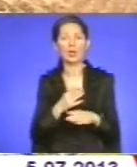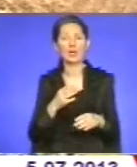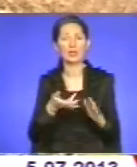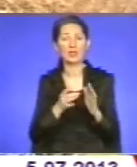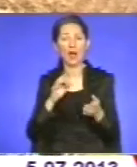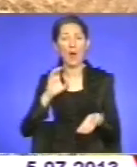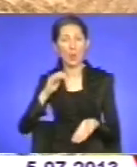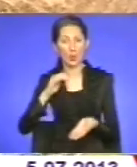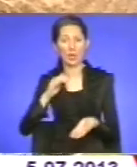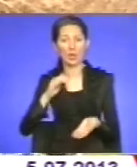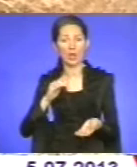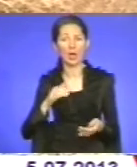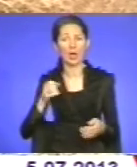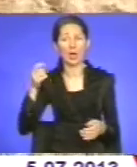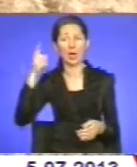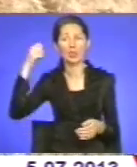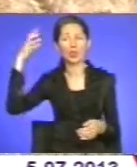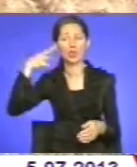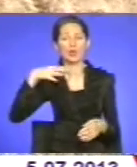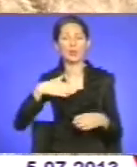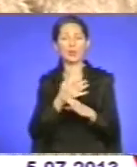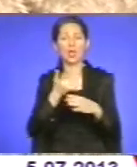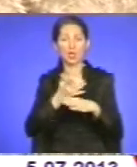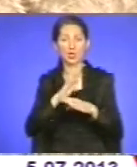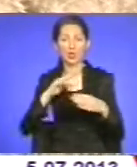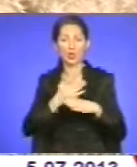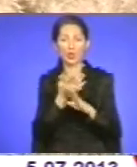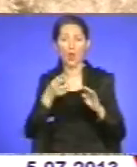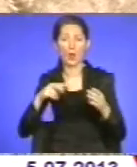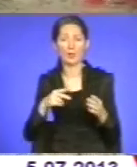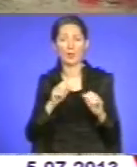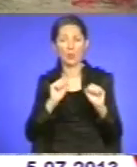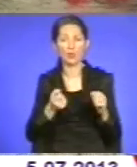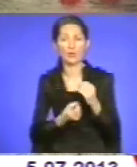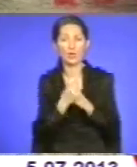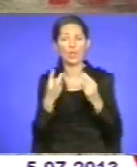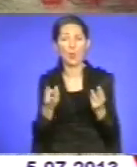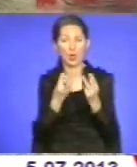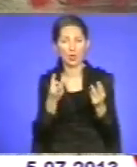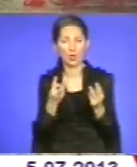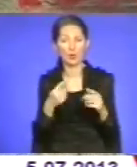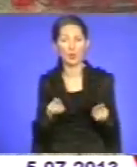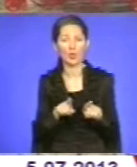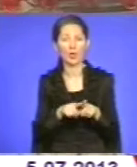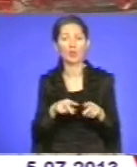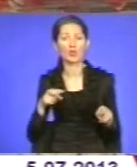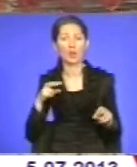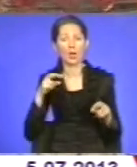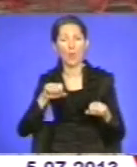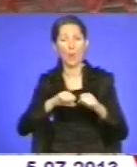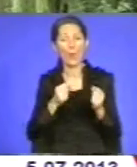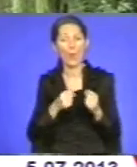спалахує. Причиною загорання можуть стати і технічно несправні збиральні машини. Їх стан перевіряють перед початком